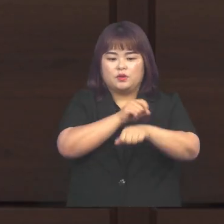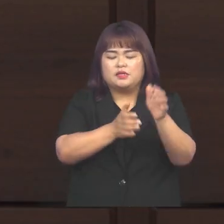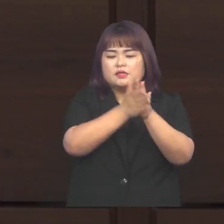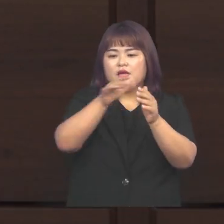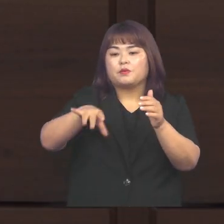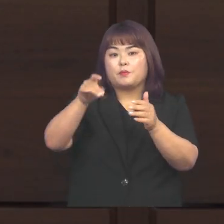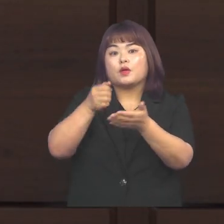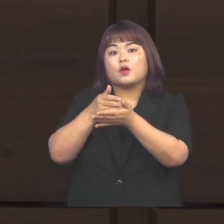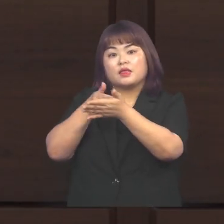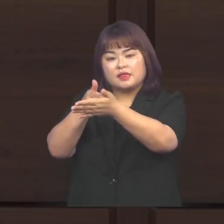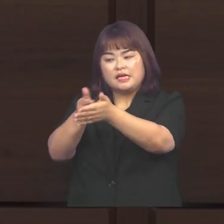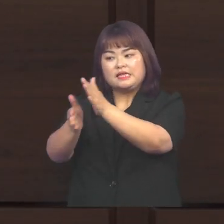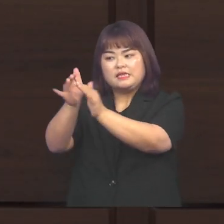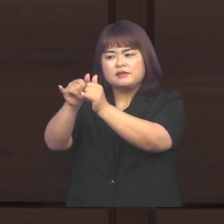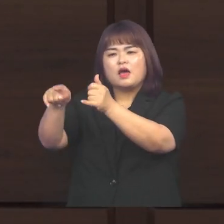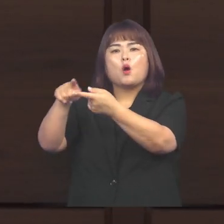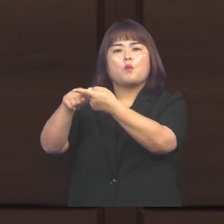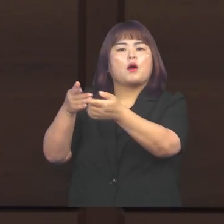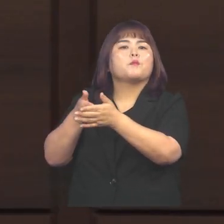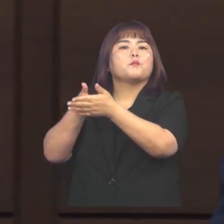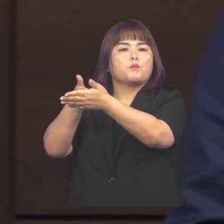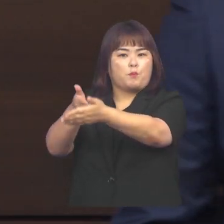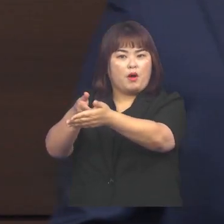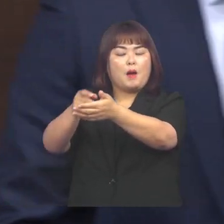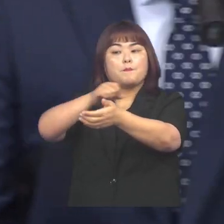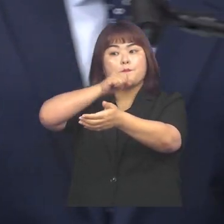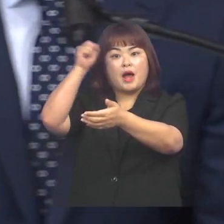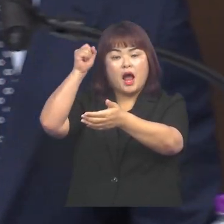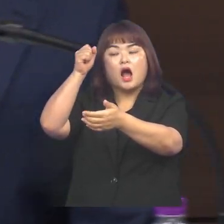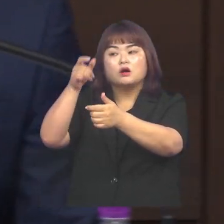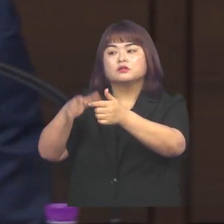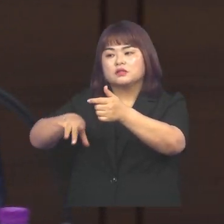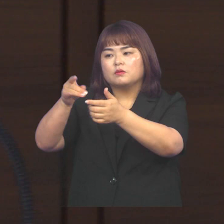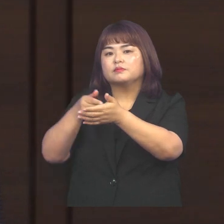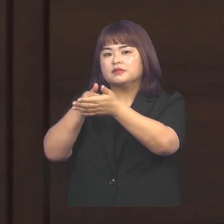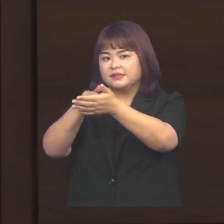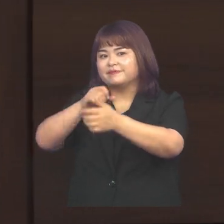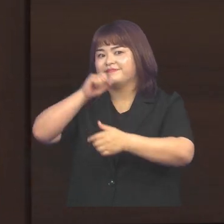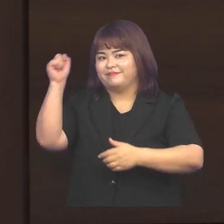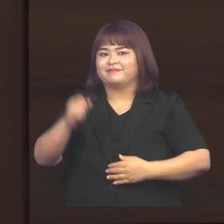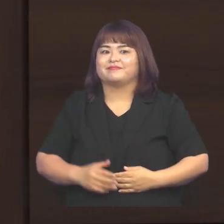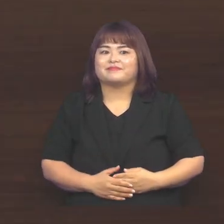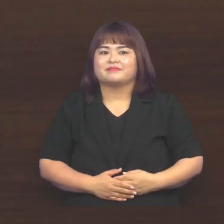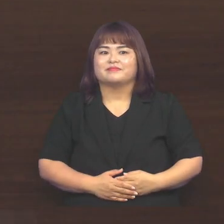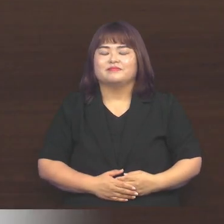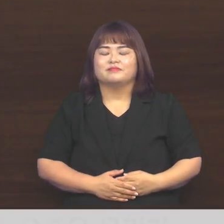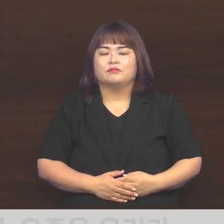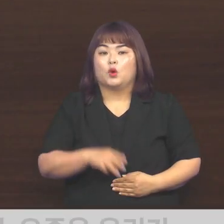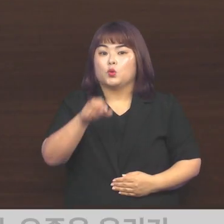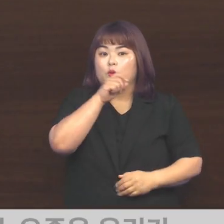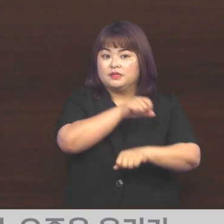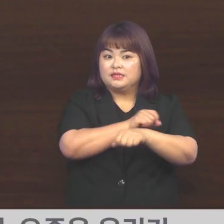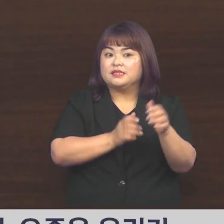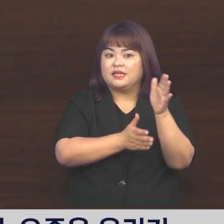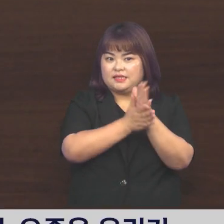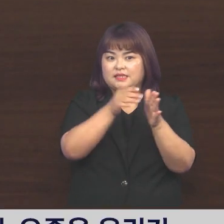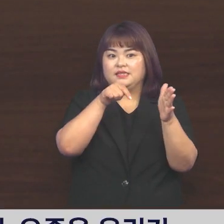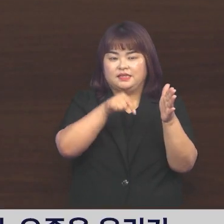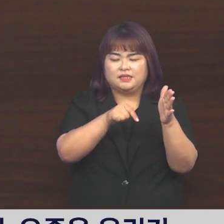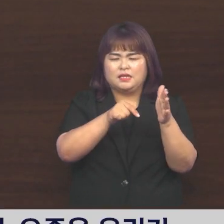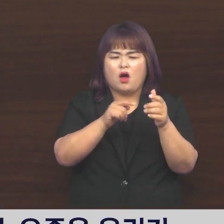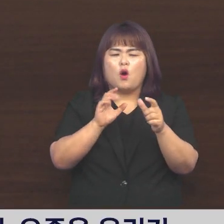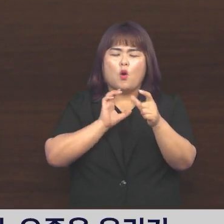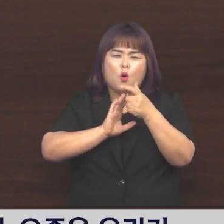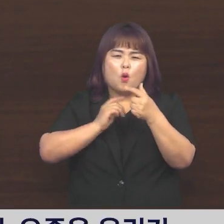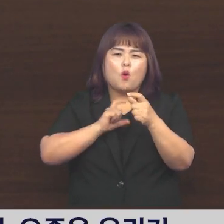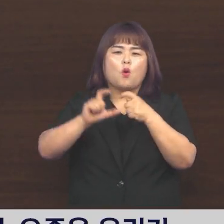직접 용인 시민인 민우혁 씨에게 홍보대사를 맡아줄 것을 제안해 이루어졌습니다. 용인특례시가